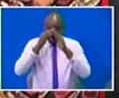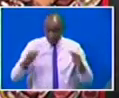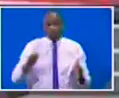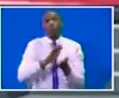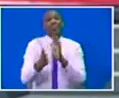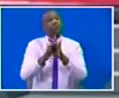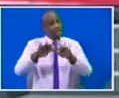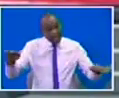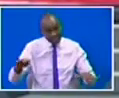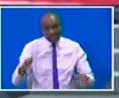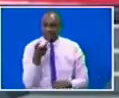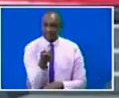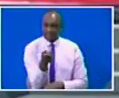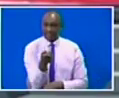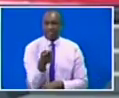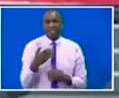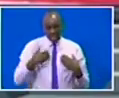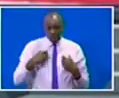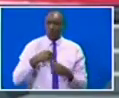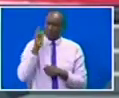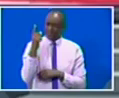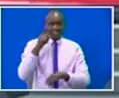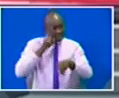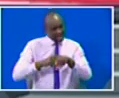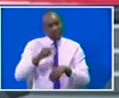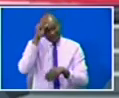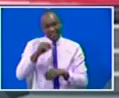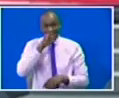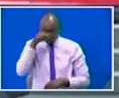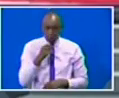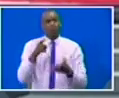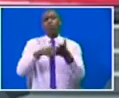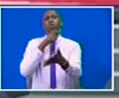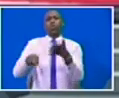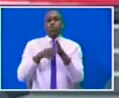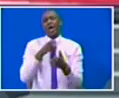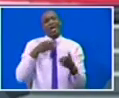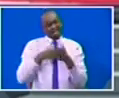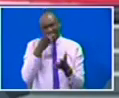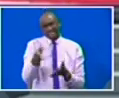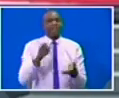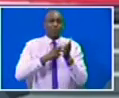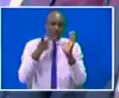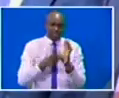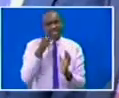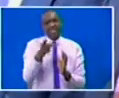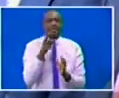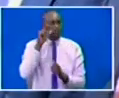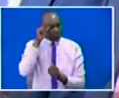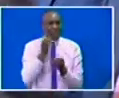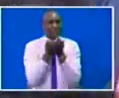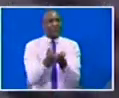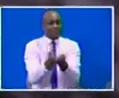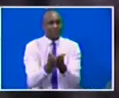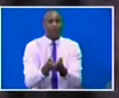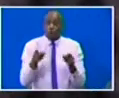land. Si mara ya kwanza kwa gavana Joho kukosoa jinsi kandarasi na uendeshaji wa mizigo katika bandari ya Mombasa